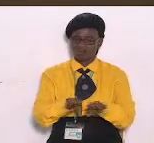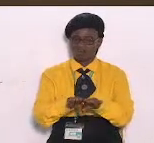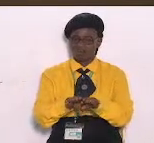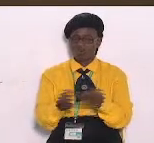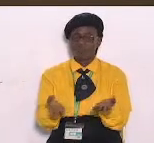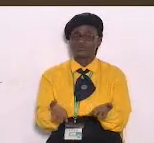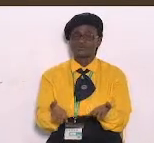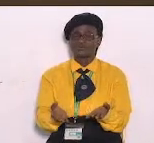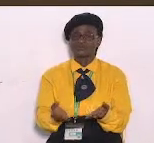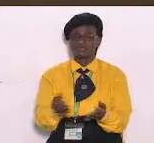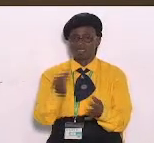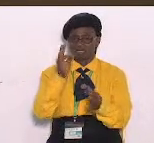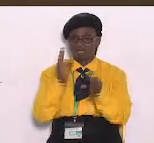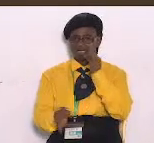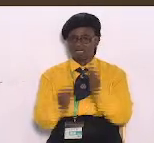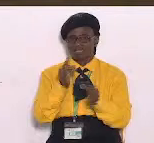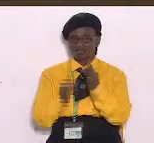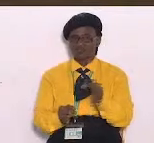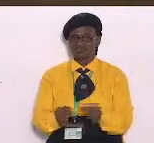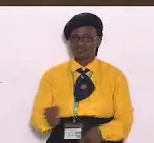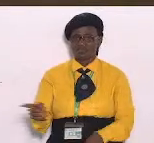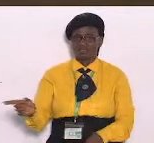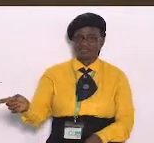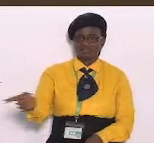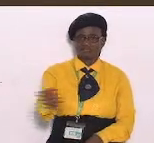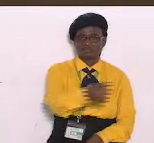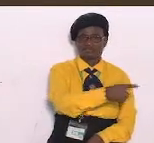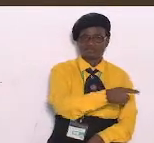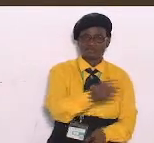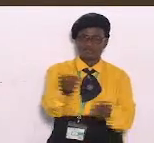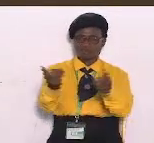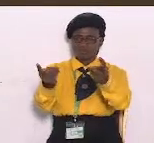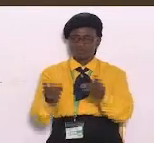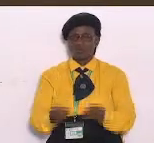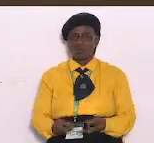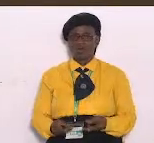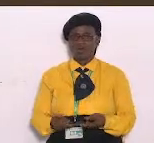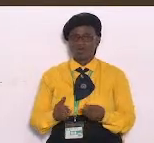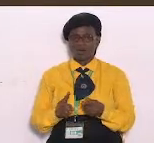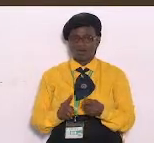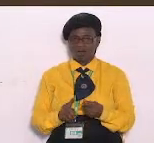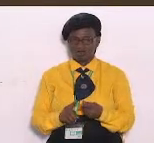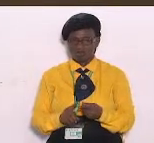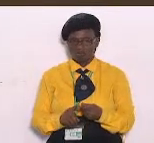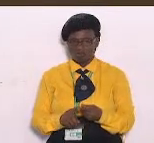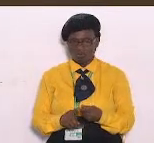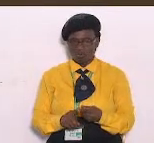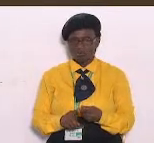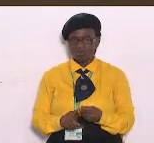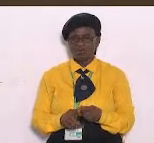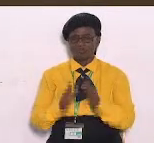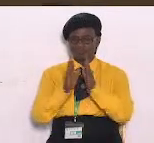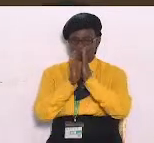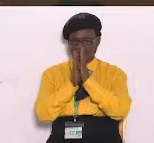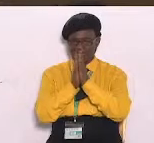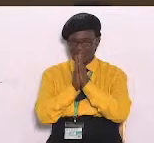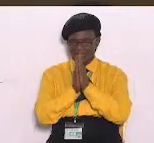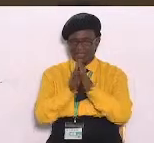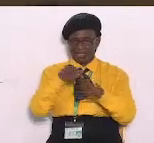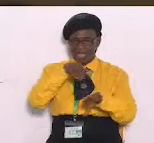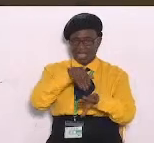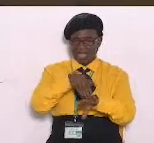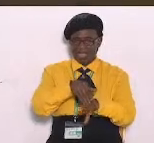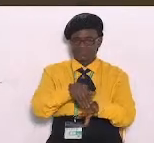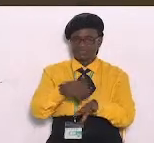ouvert si vous voulez vous voulez venir et chercher sa f sur